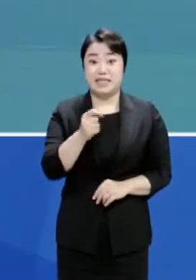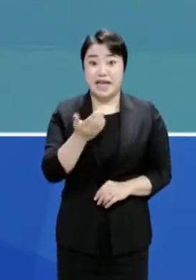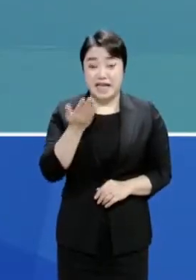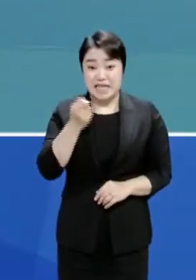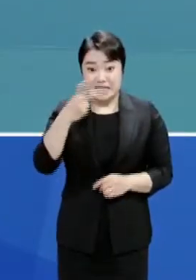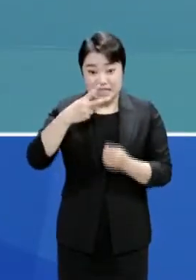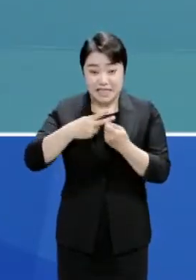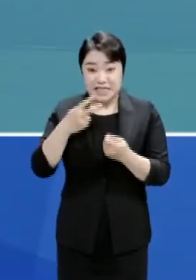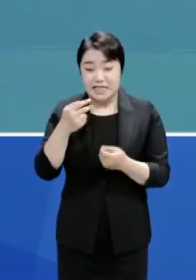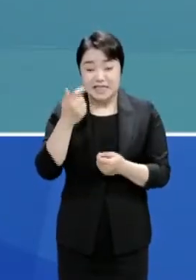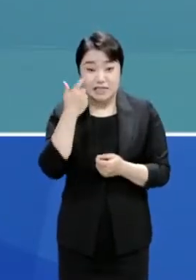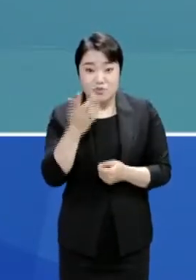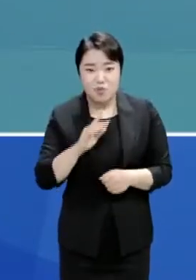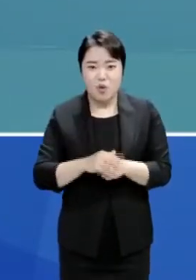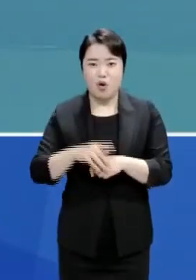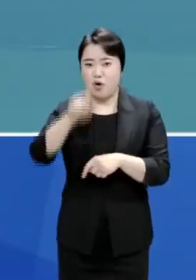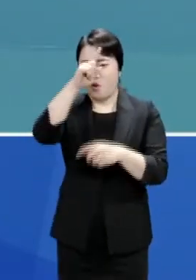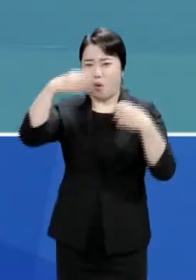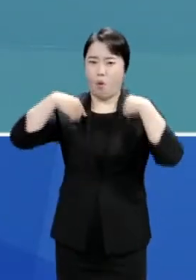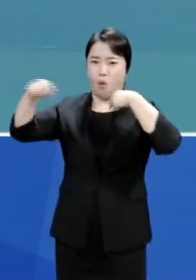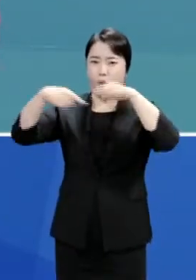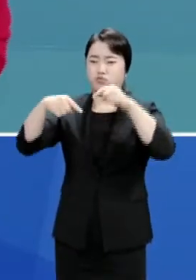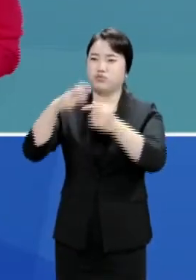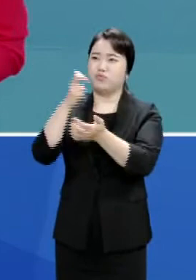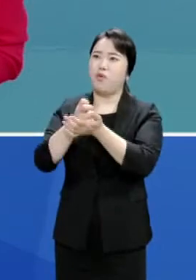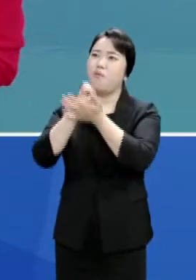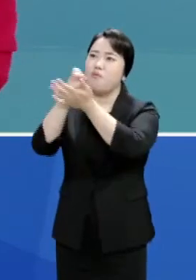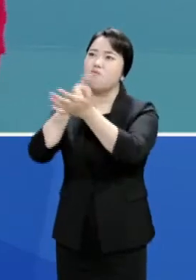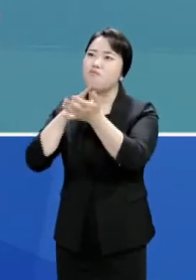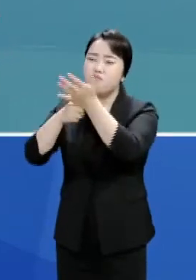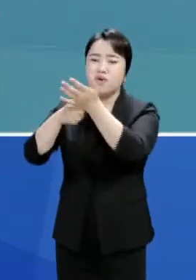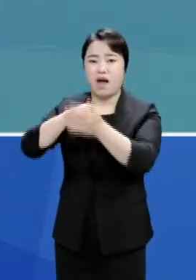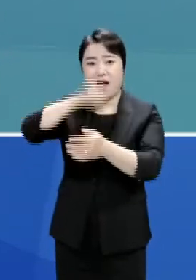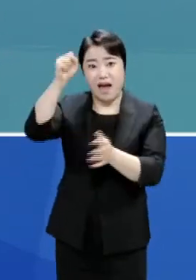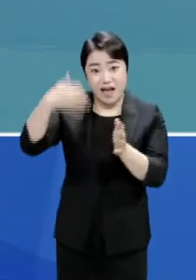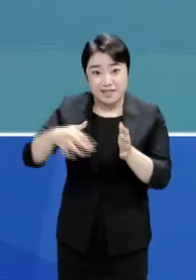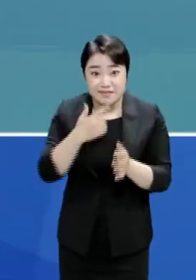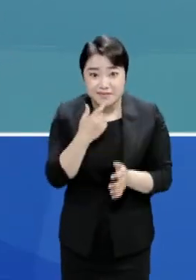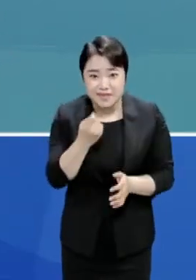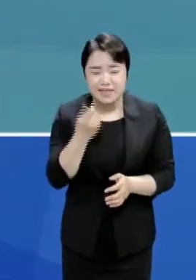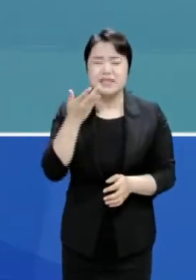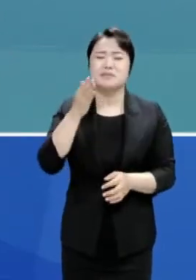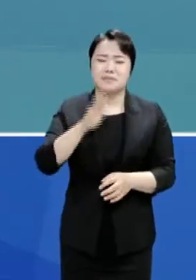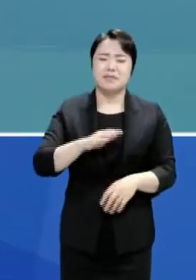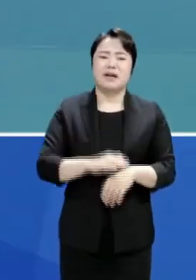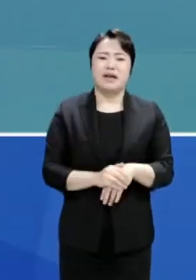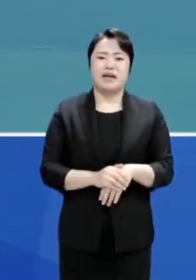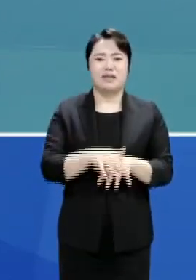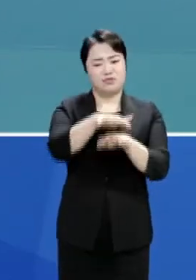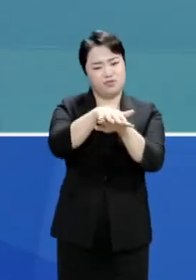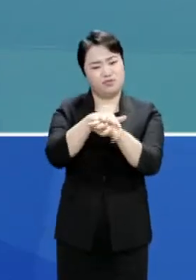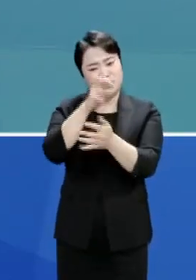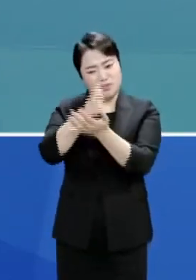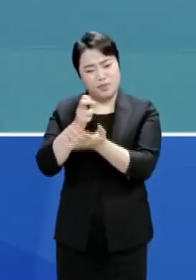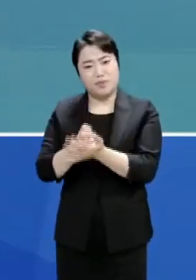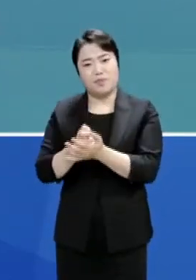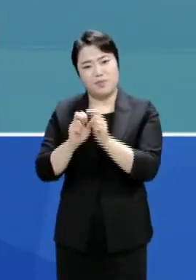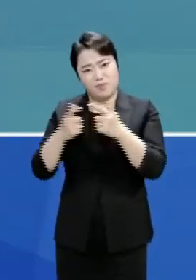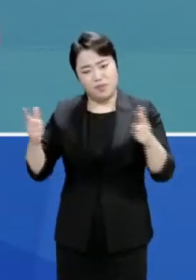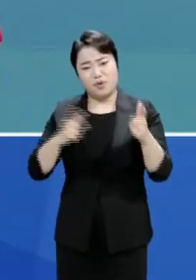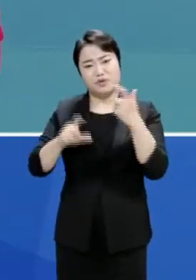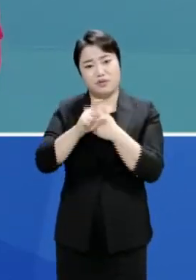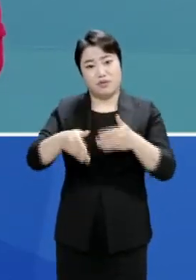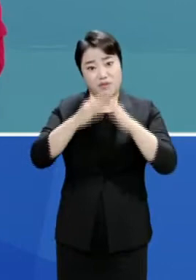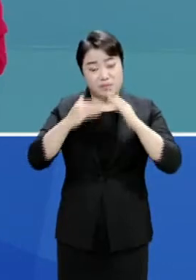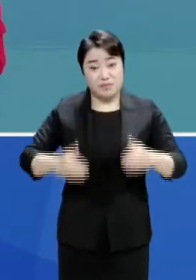이거였는데, 아직 국회 본회의 통과는 되지 아, 전혀 아니죠. 않았습니다만. 하지만 근본적으로 해결하기 위해서는 그래도 좀 제도적인 뒷받침이 될 만한 법안도 필요할